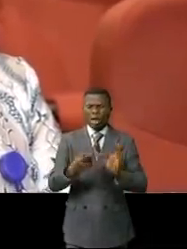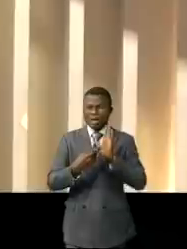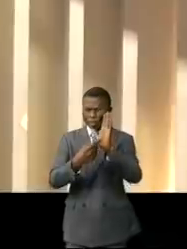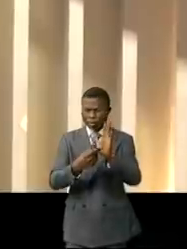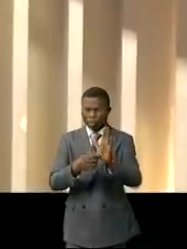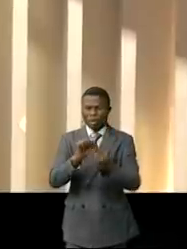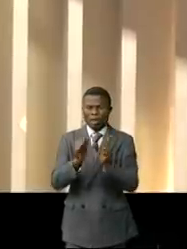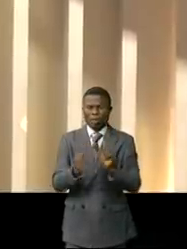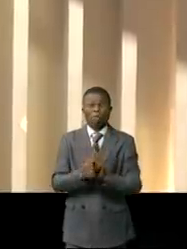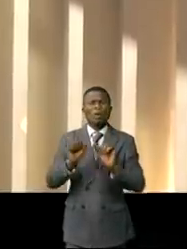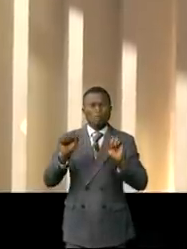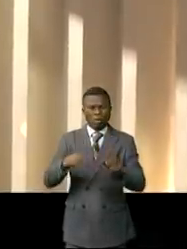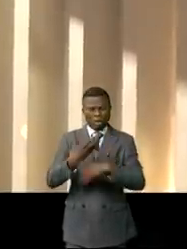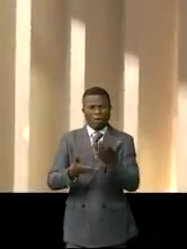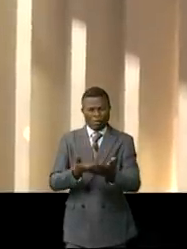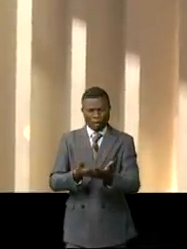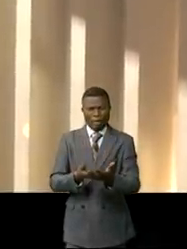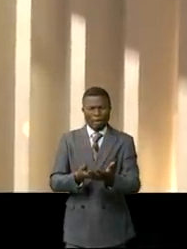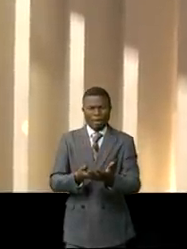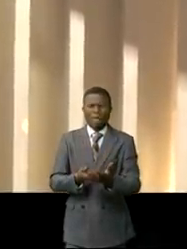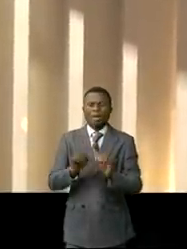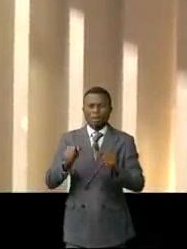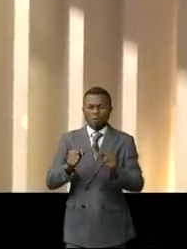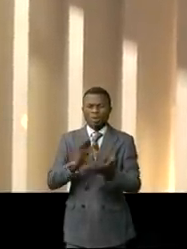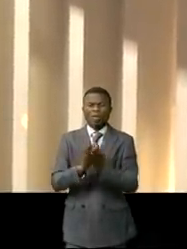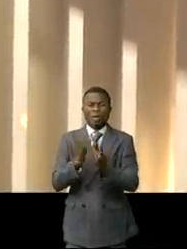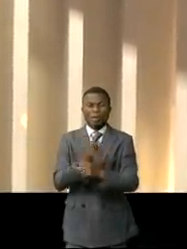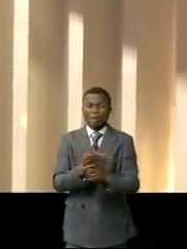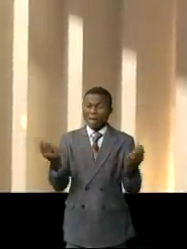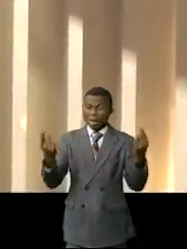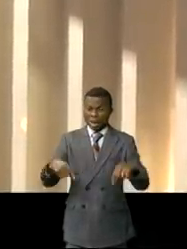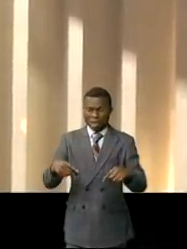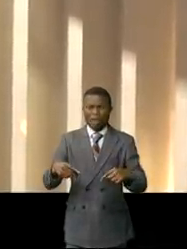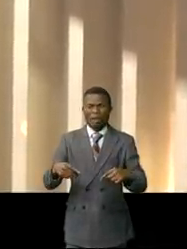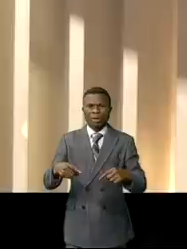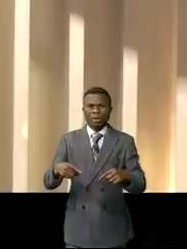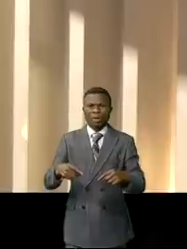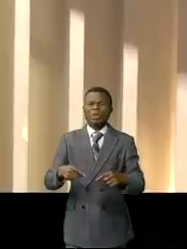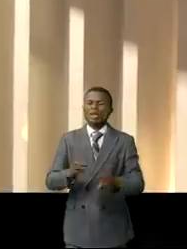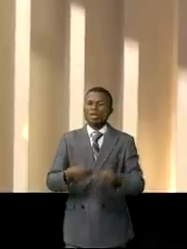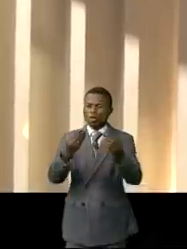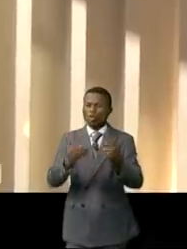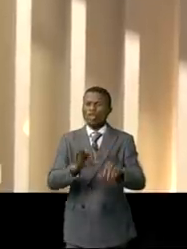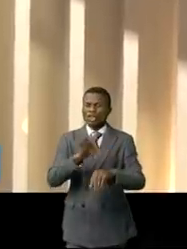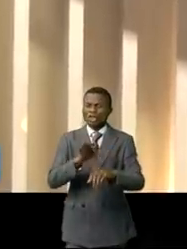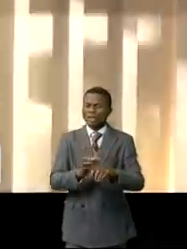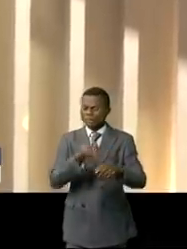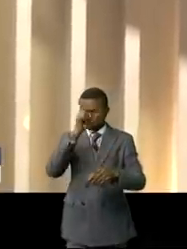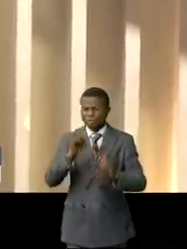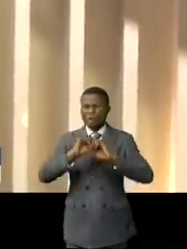du possible ne peuvent toutefois se réaliser qu'à la condition de privilégier la